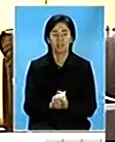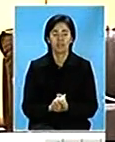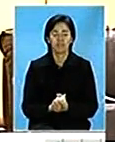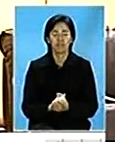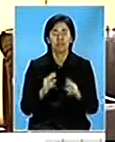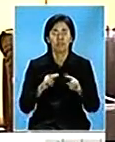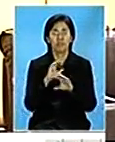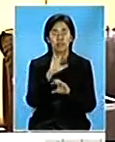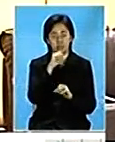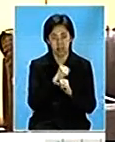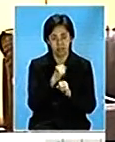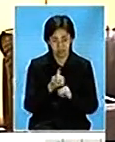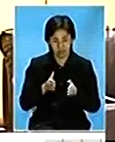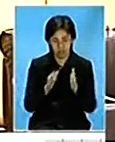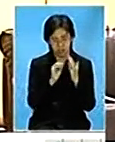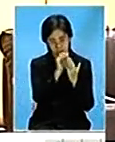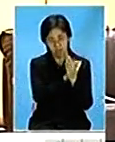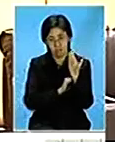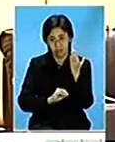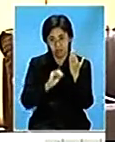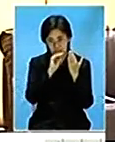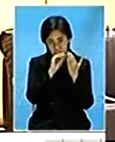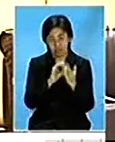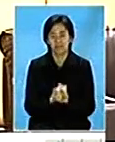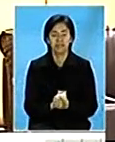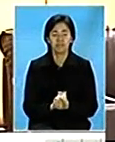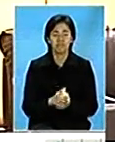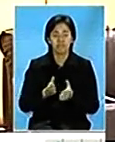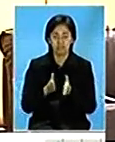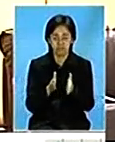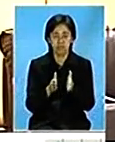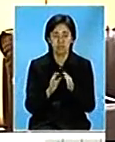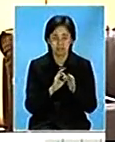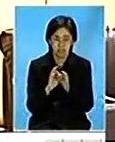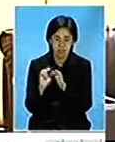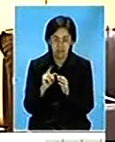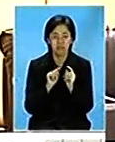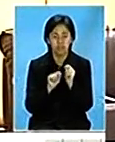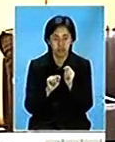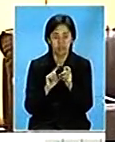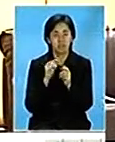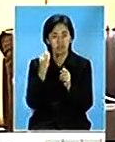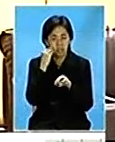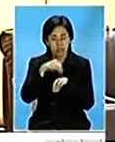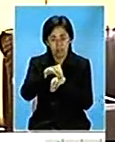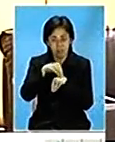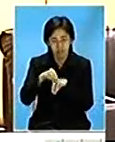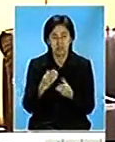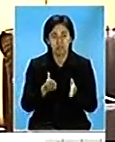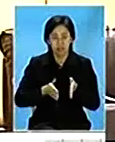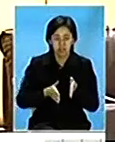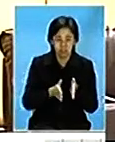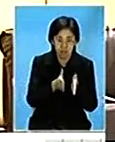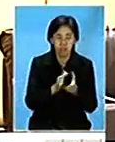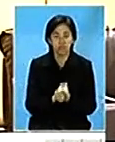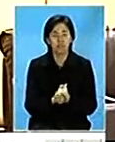ได้ก่อสร้างทางหลวงท้องถิ่นเพื่อเป็นถนนสายย่อยเชื่อมโยงระหว่างตำบลหมู่บ้านแนวถนน